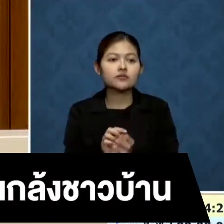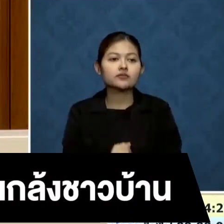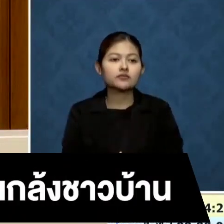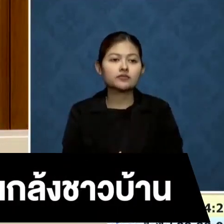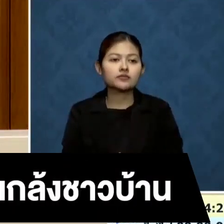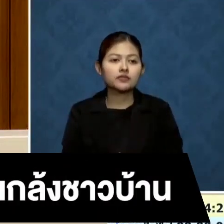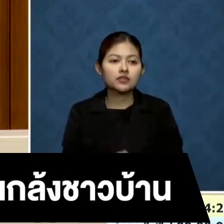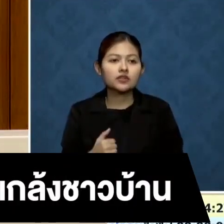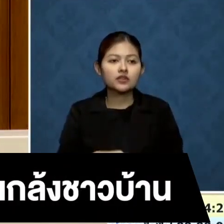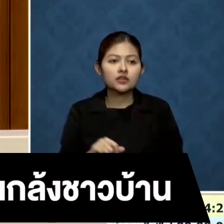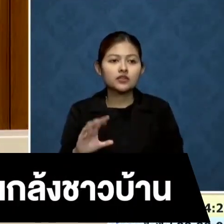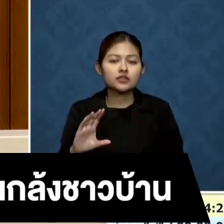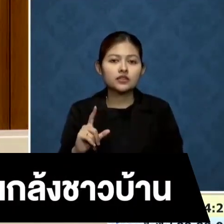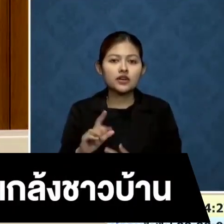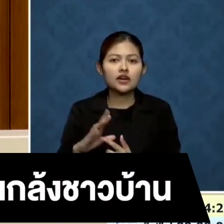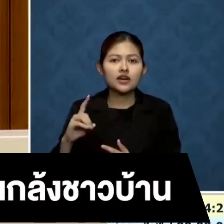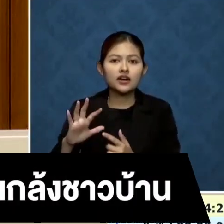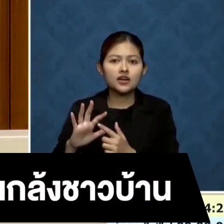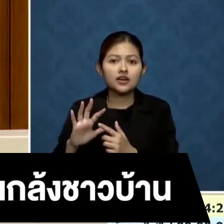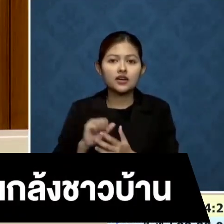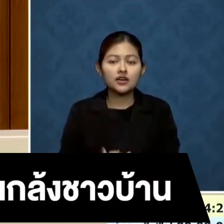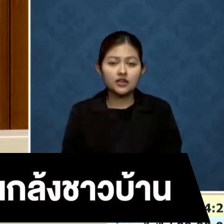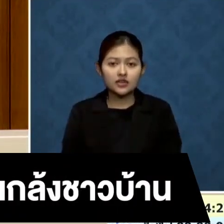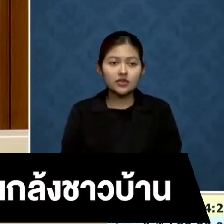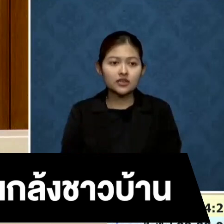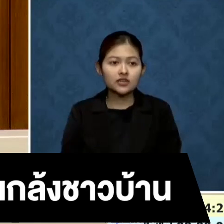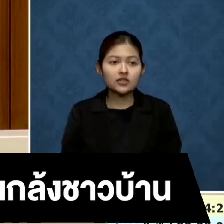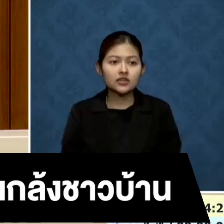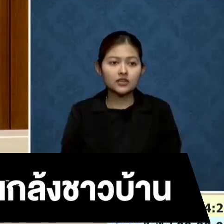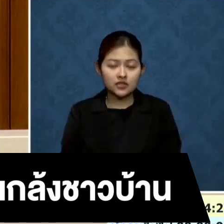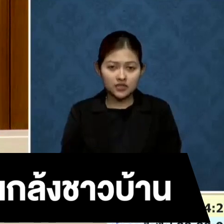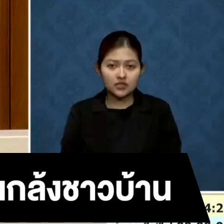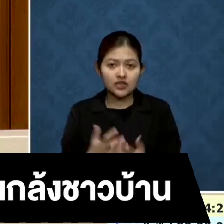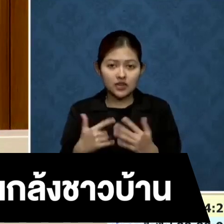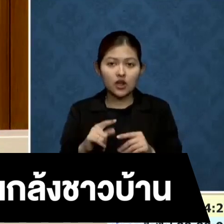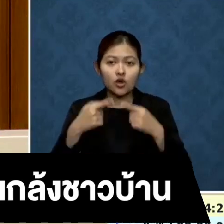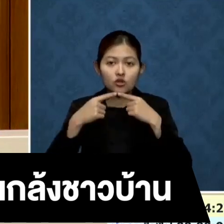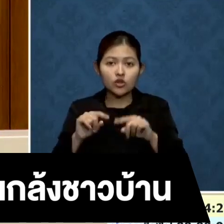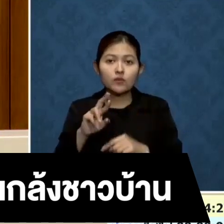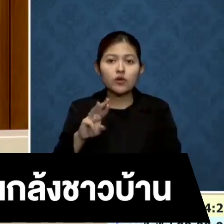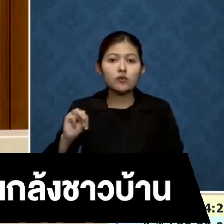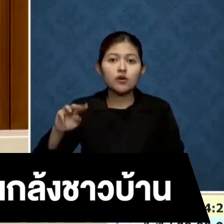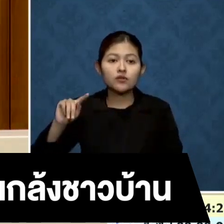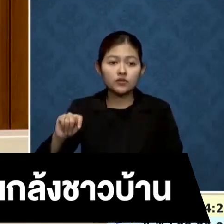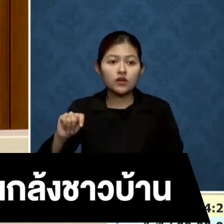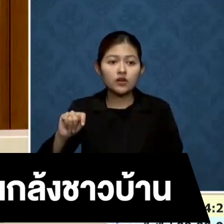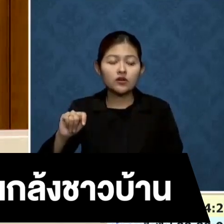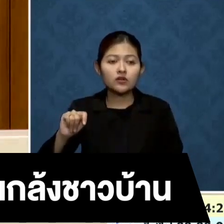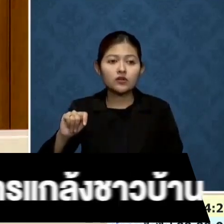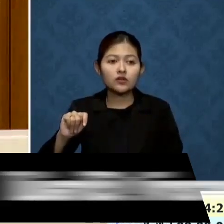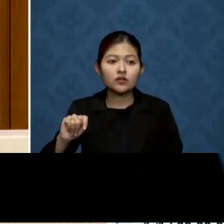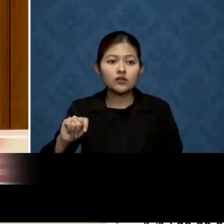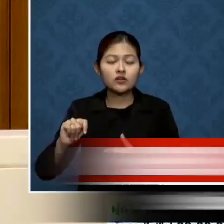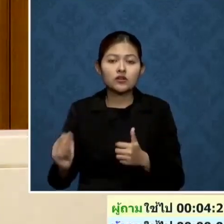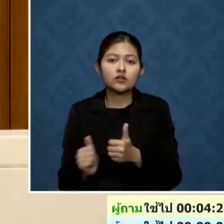นายชาดาไทเศรษฐ์รัฐมนตรีช่วยว่าการกระทรวงมหาดไทยยืนยันดำเนินการขั้นเฉียบขาดแก้ปัญหาไม่เอาไว้